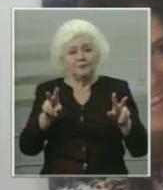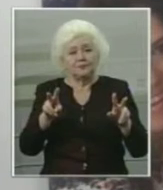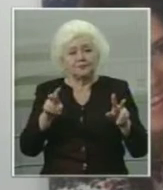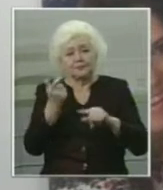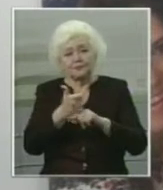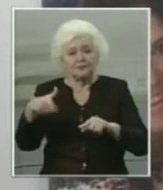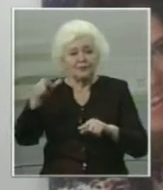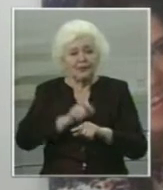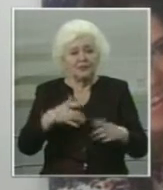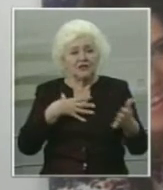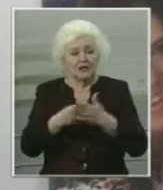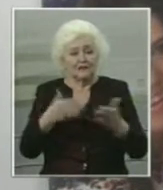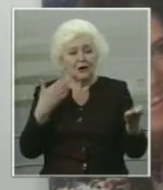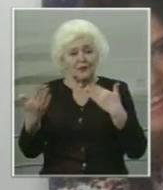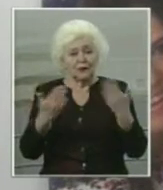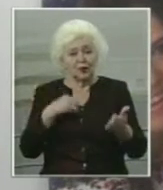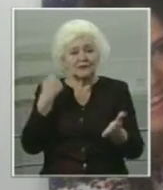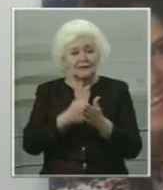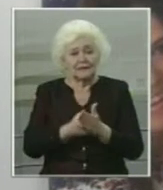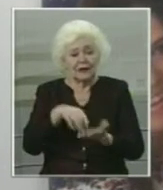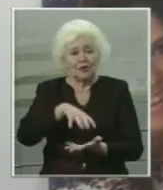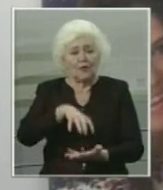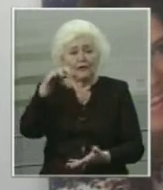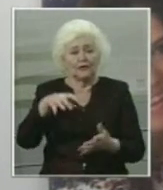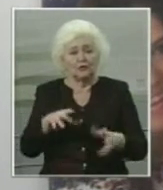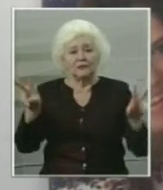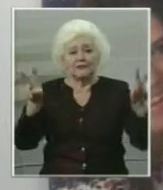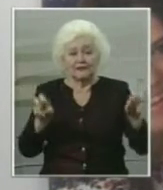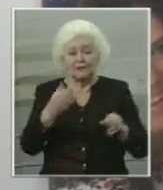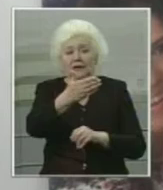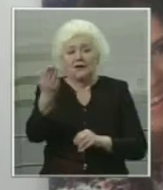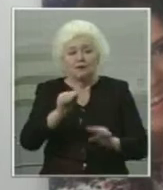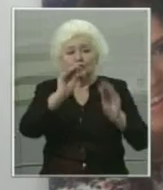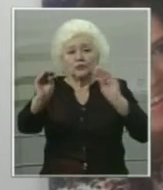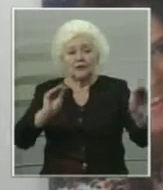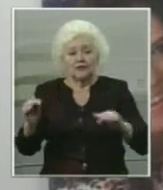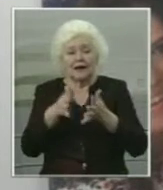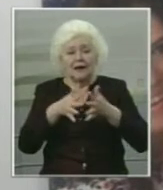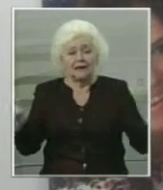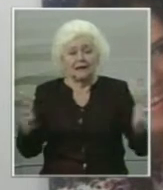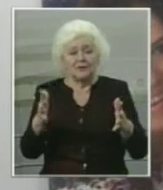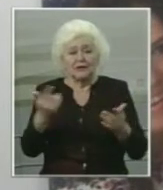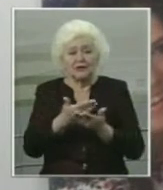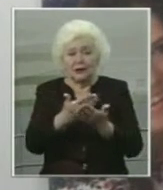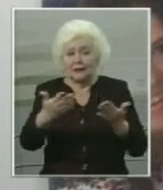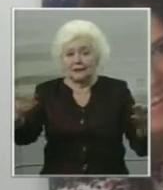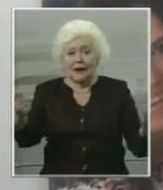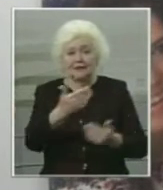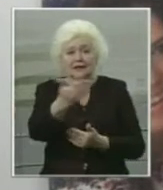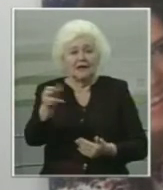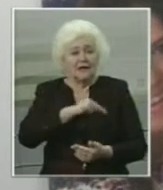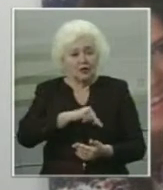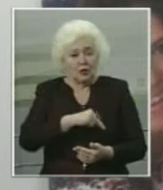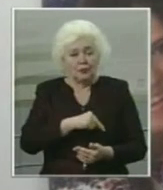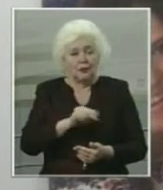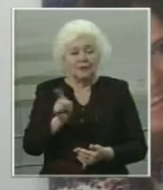в більшості своїй відноситься до великодніх символів. Тут представлений найбільший ряд її робіт.